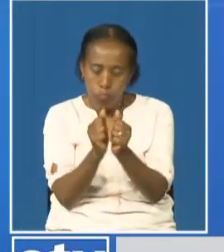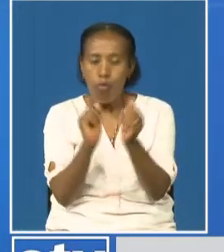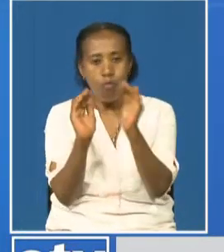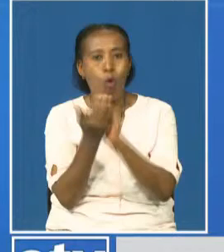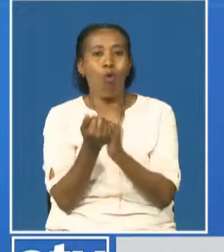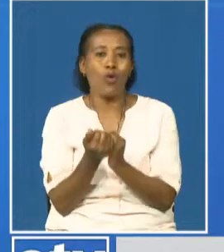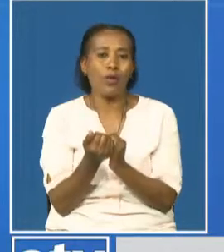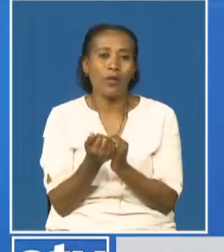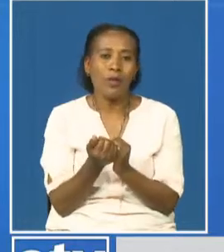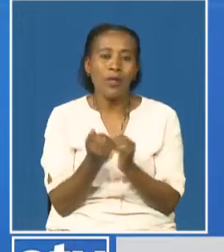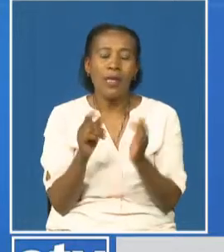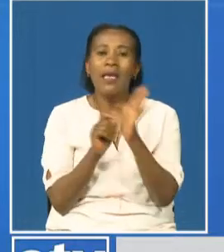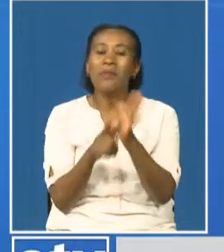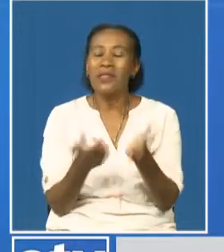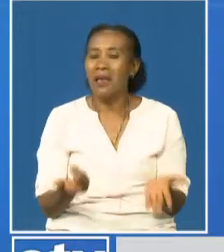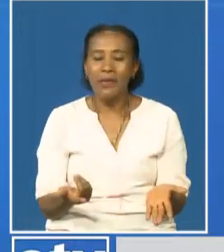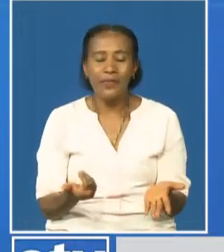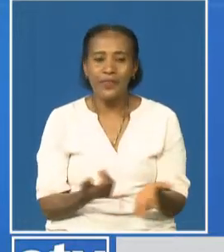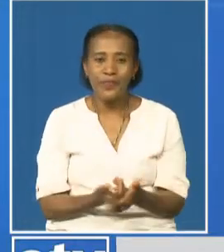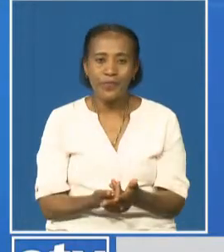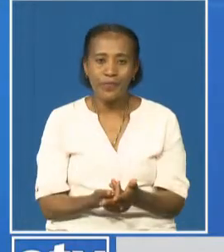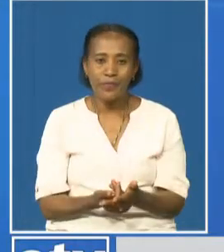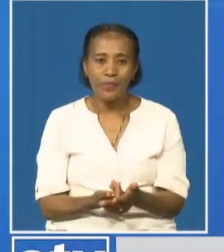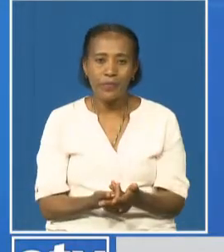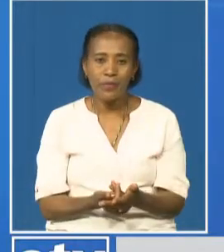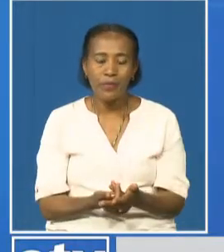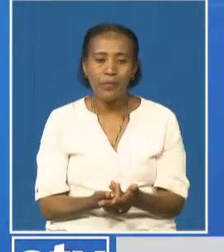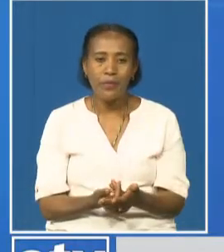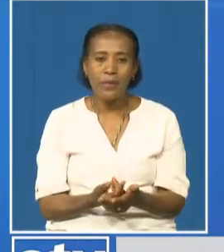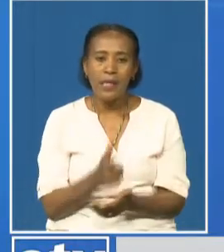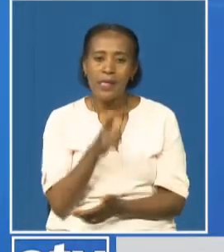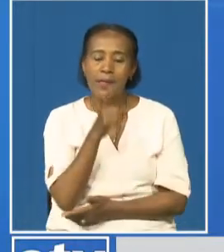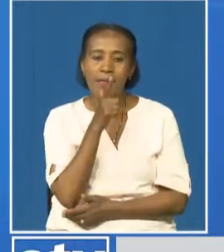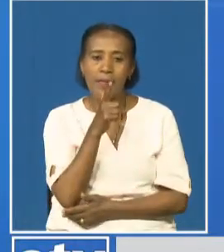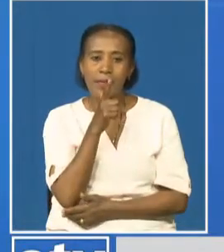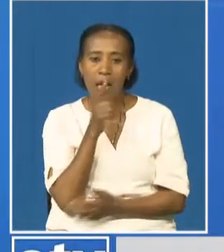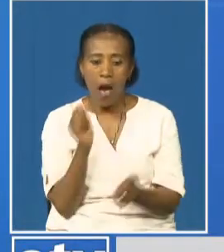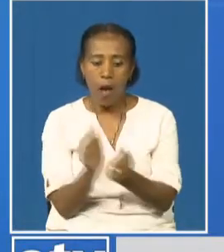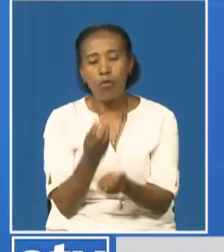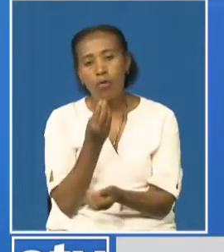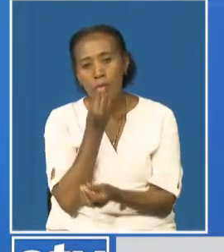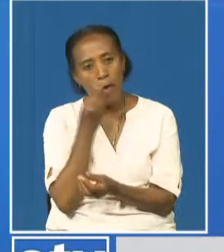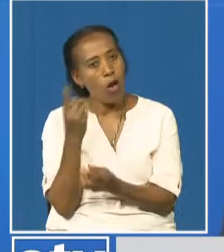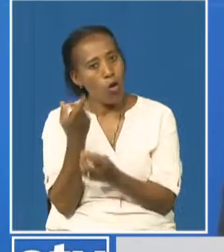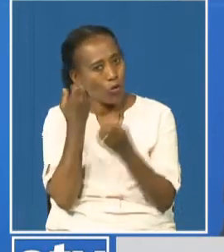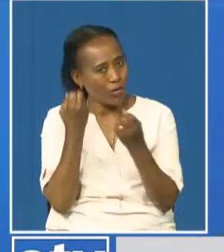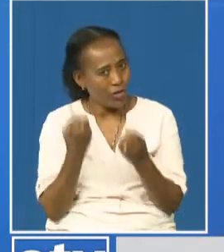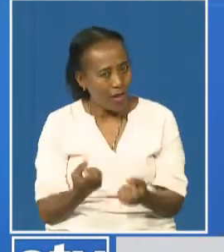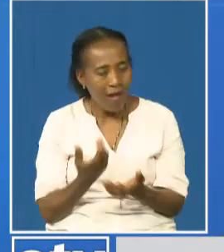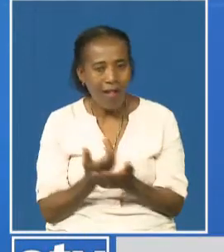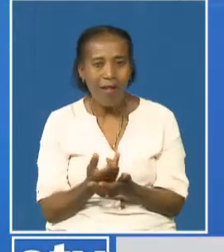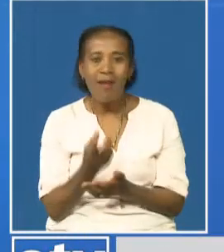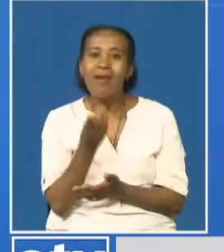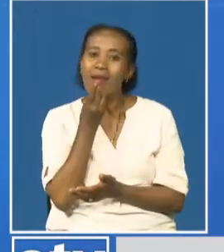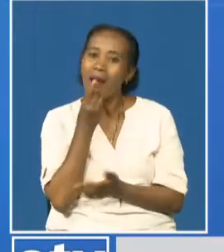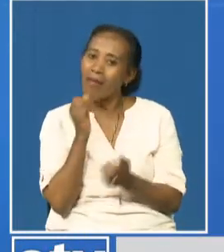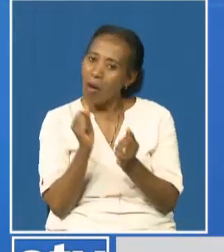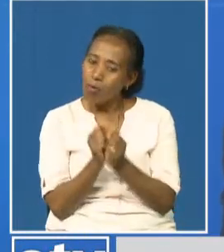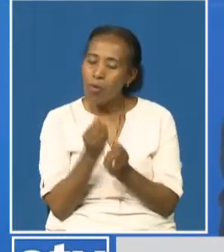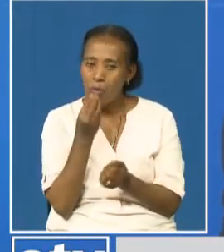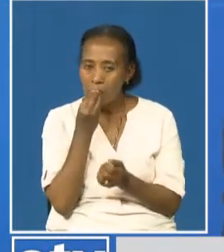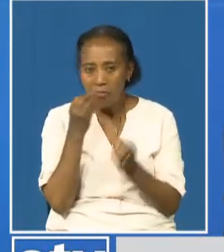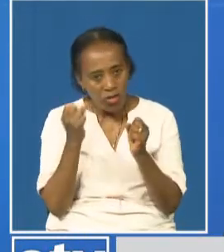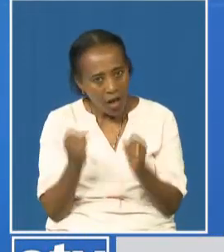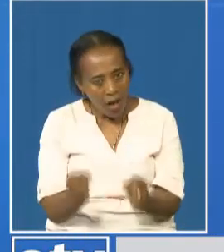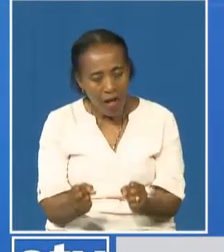መሆን፣ ለምሳሌ ምሳ አብሮ መብላት ሊሆን ይችላል፣ እራት አብሮ መብላት